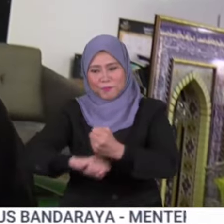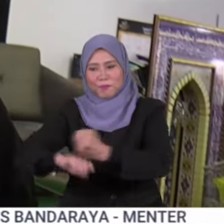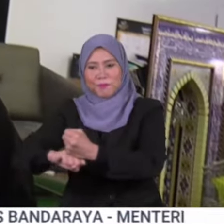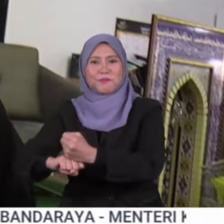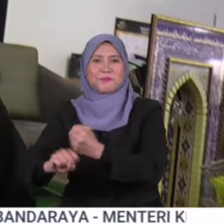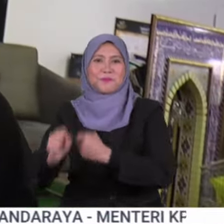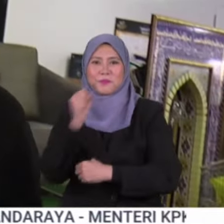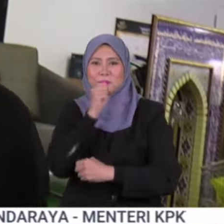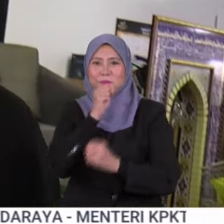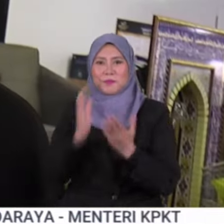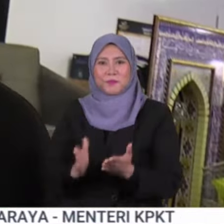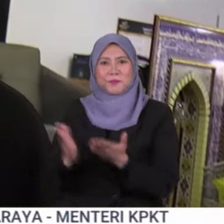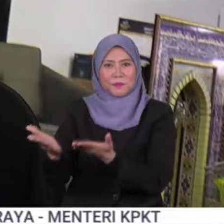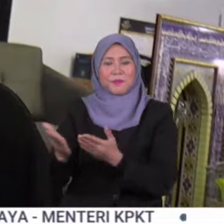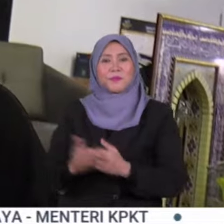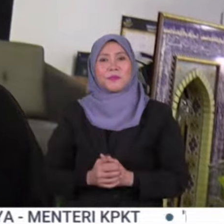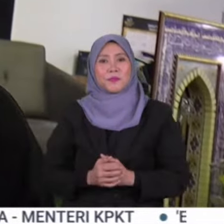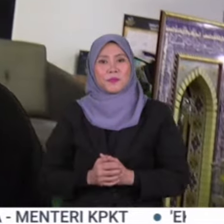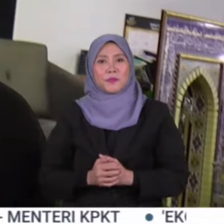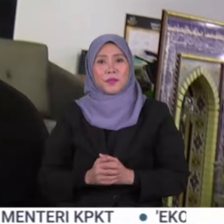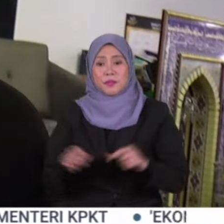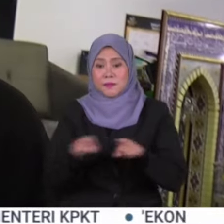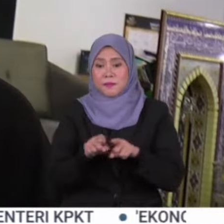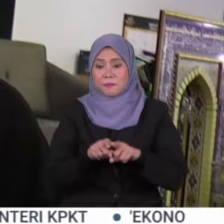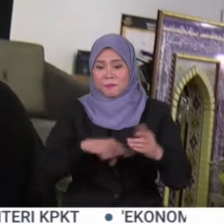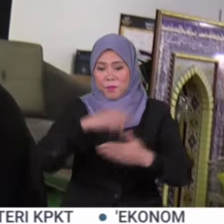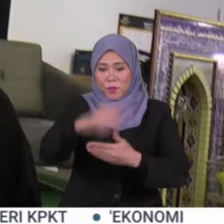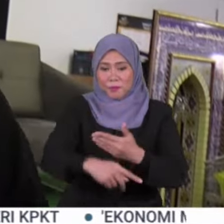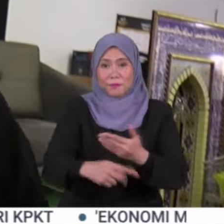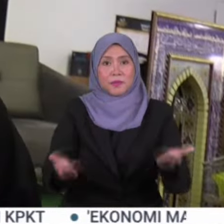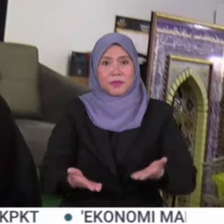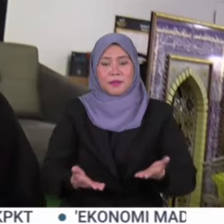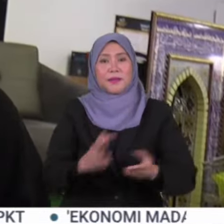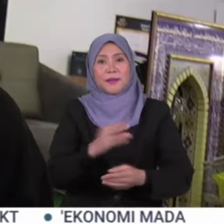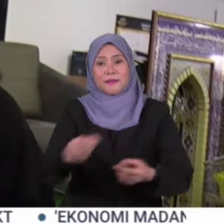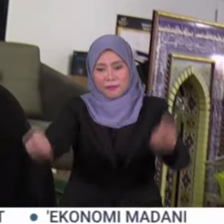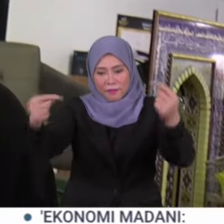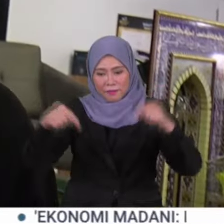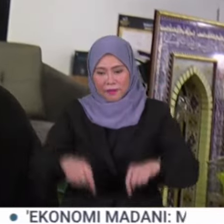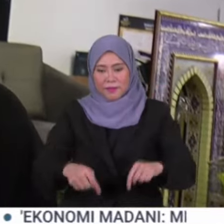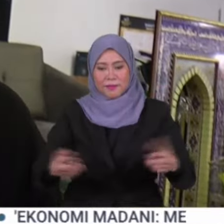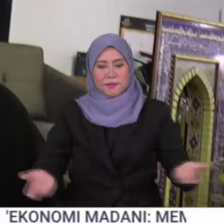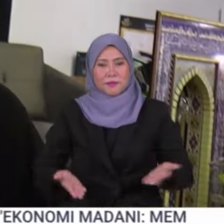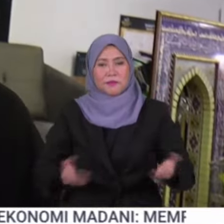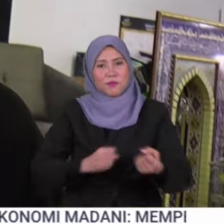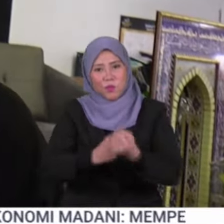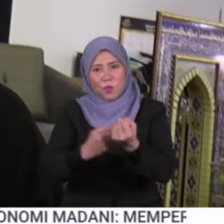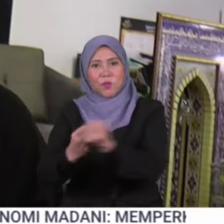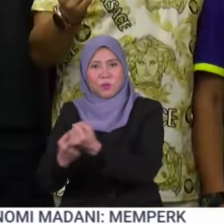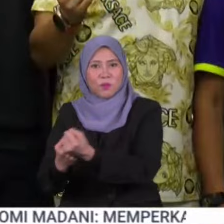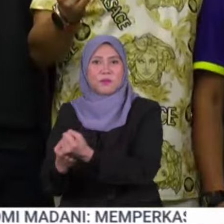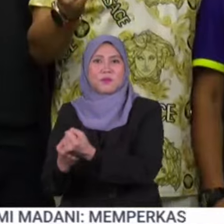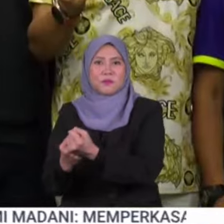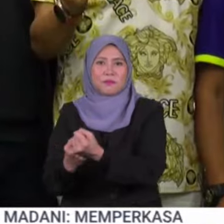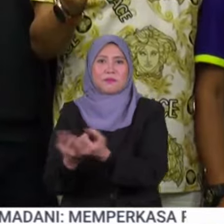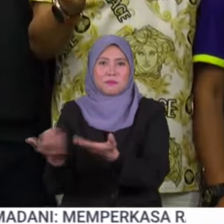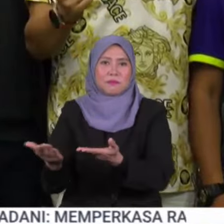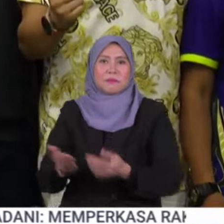hanya membuat acara-acara seperti macam ni tapi datang hadir dan memberi sokongan.